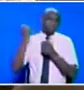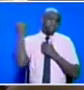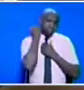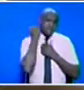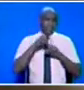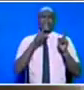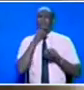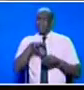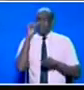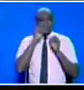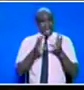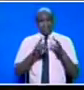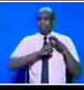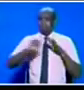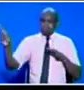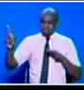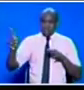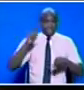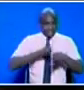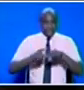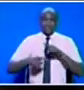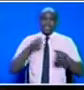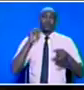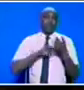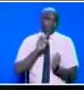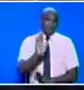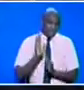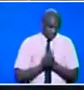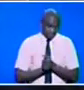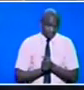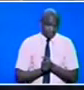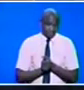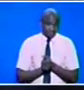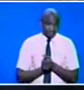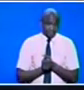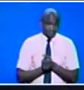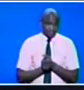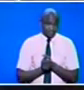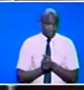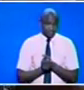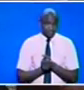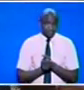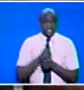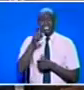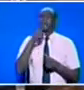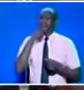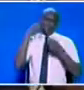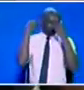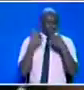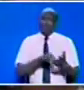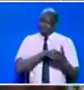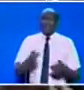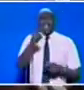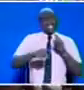huyo hakupatikana na inadaiwa alitoweka baada ya kufanya kitendo hicho cha kinyama. Wametuangusha sababu hii